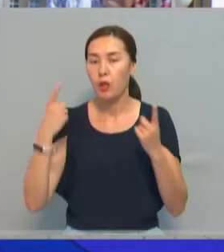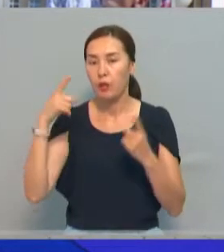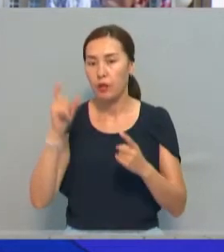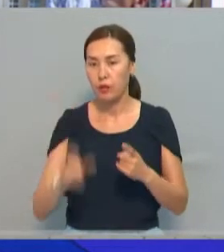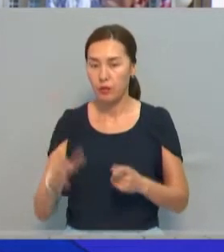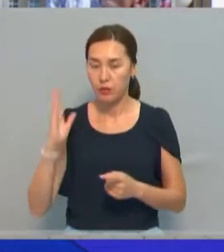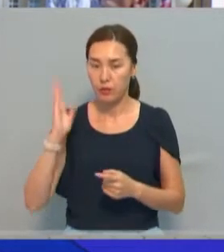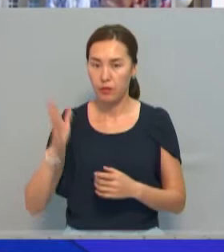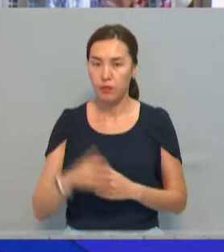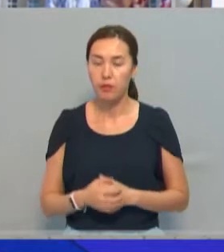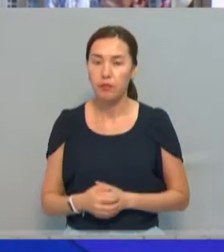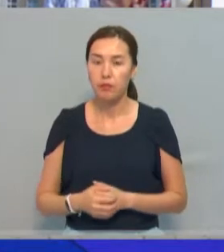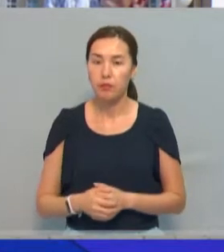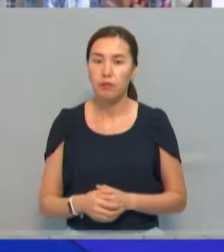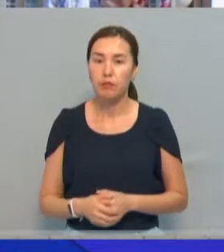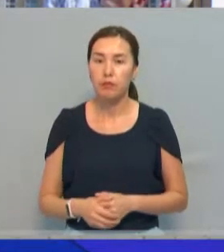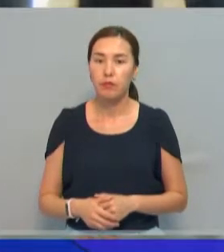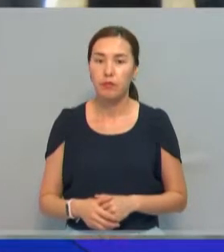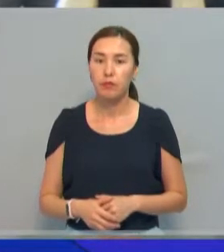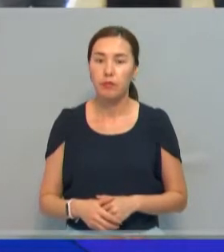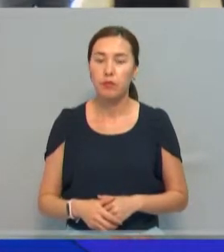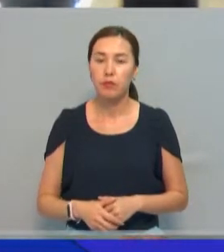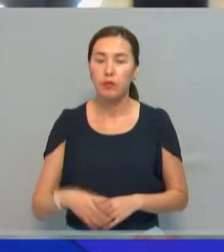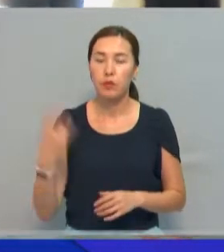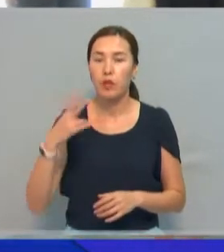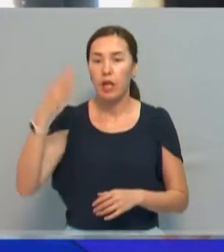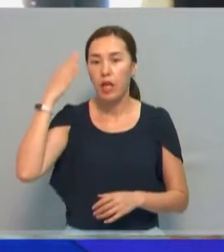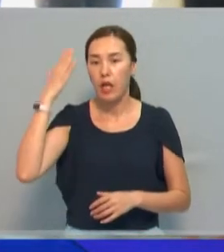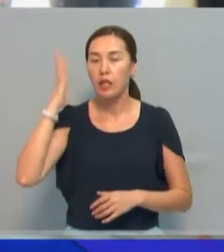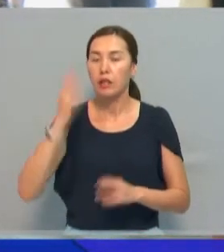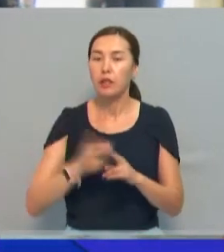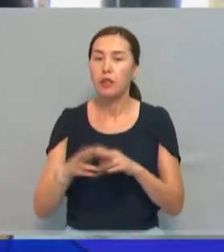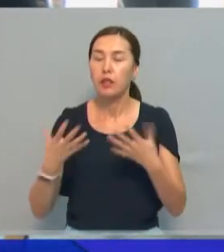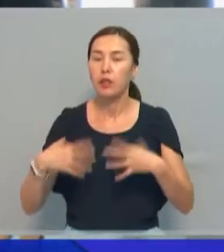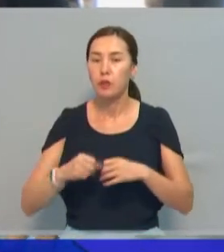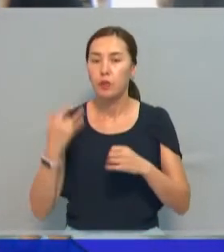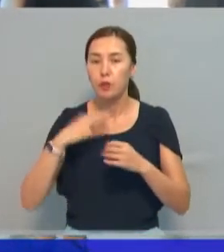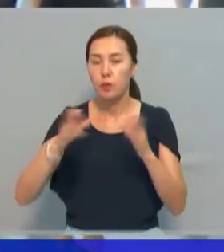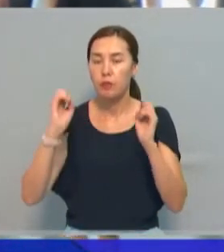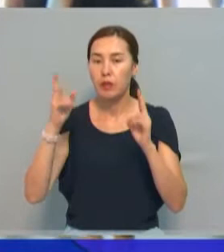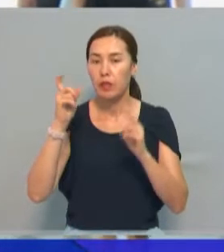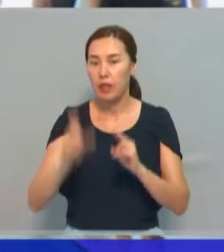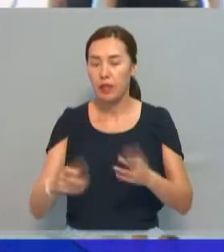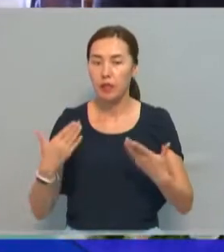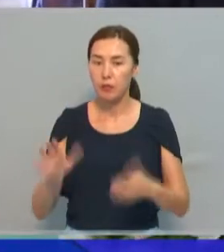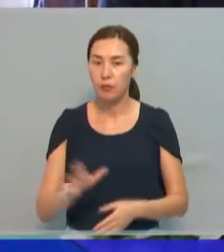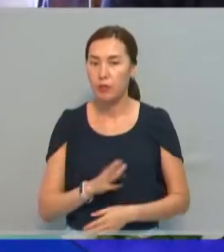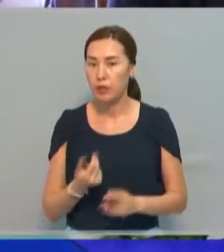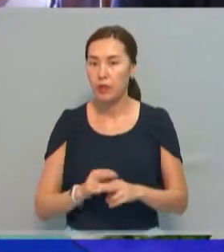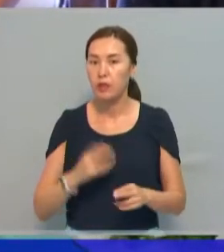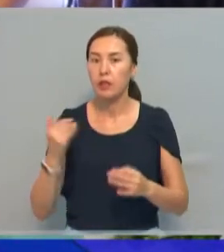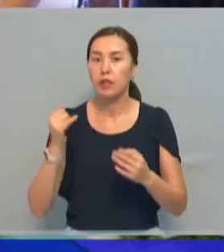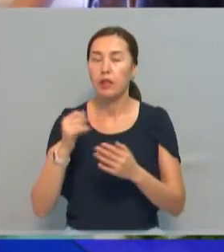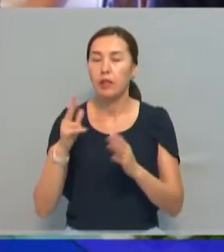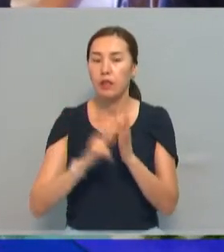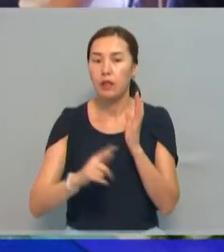болсын. Сондай жақсы тілектер тілектеспіз. Екінші дарын аталатын бұл шаңырақтан талай білікті маман түлеп ұшқан. Сол сара жолды